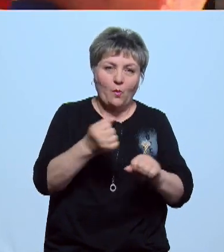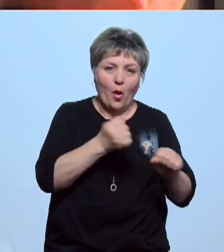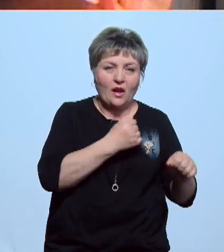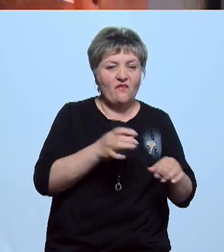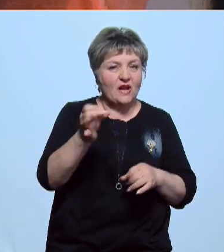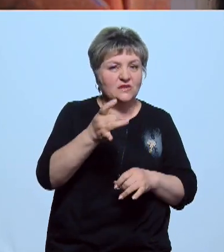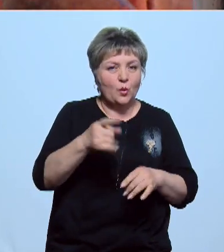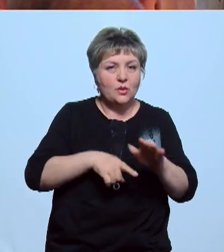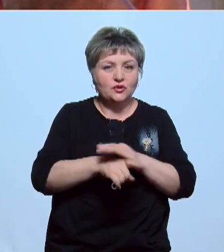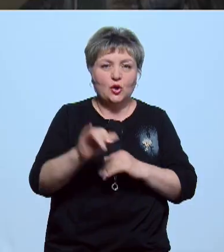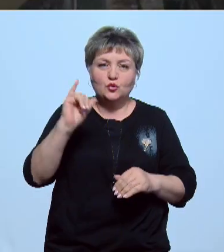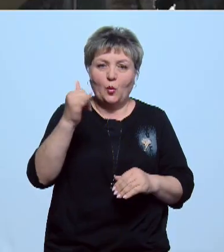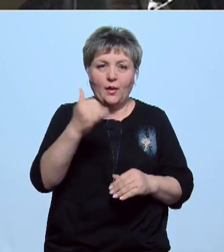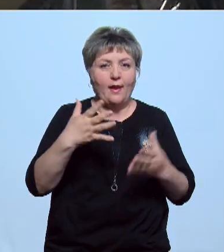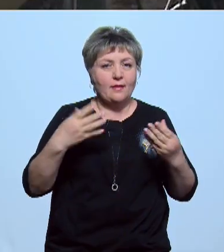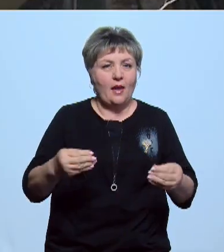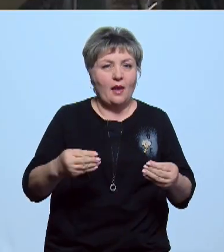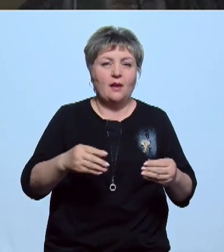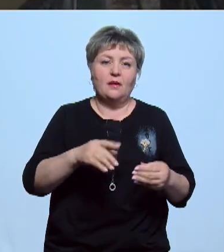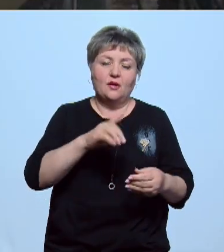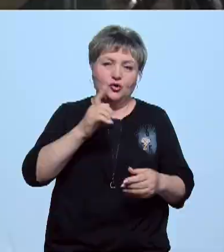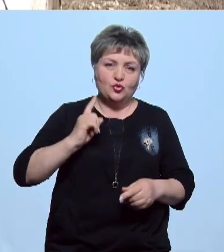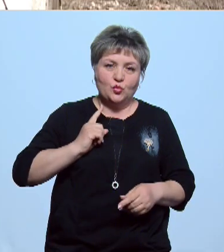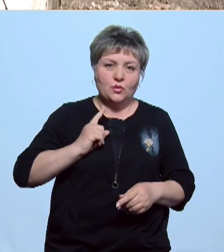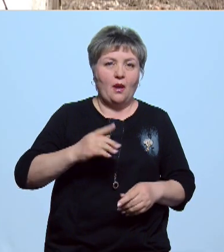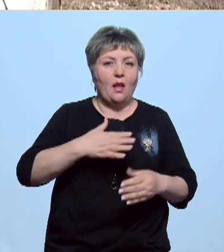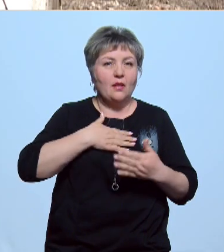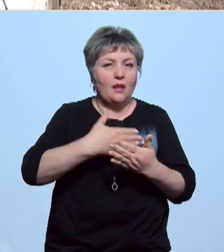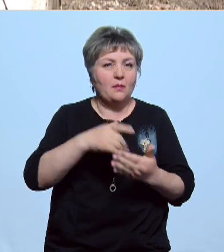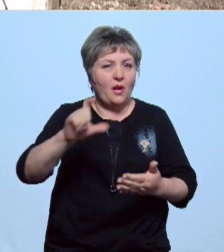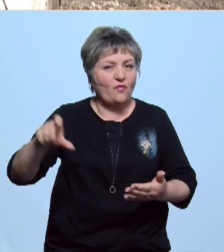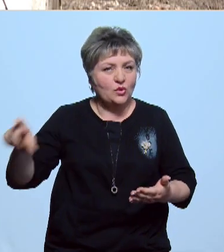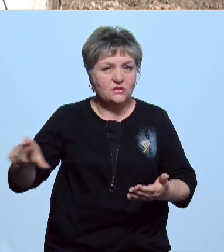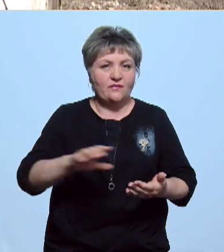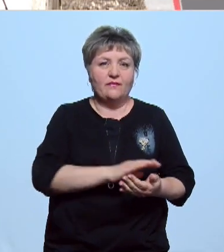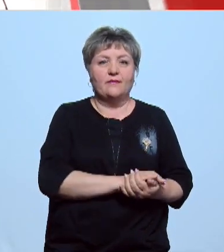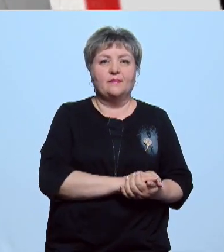республике. Начинаются субботники. Где ждут добровольцев?